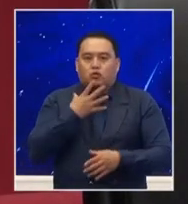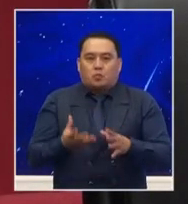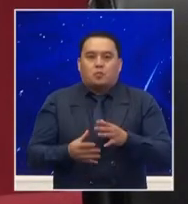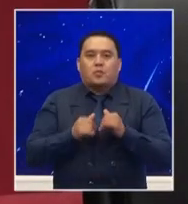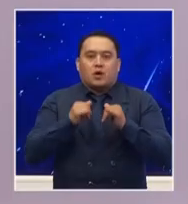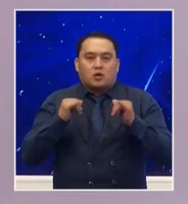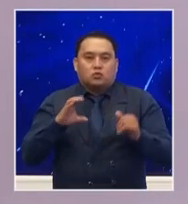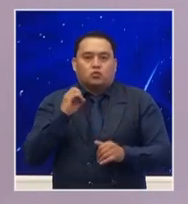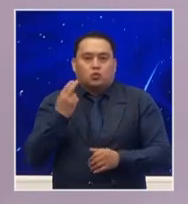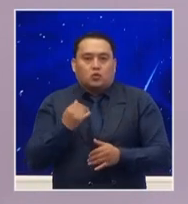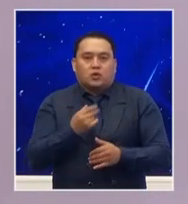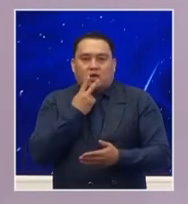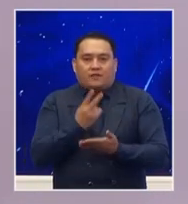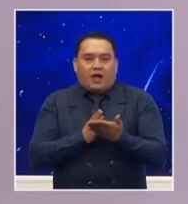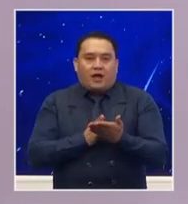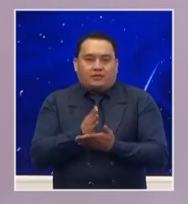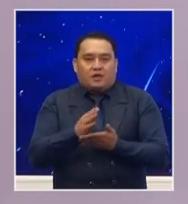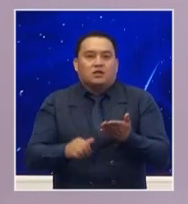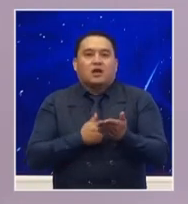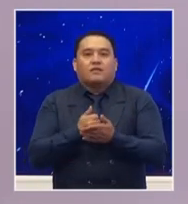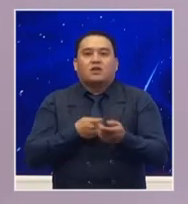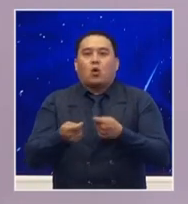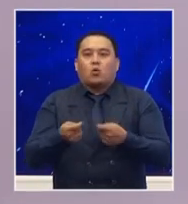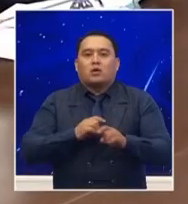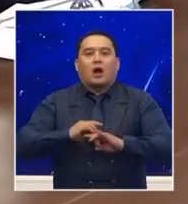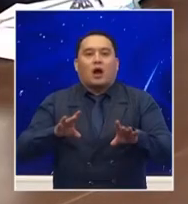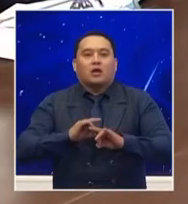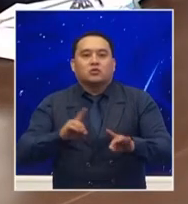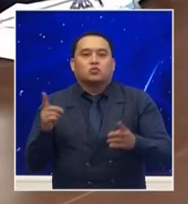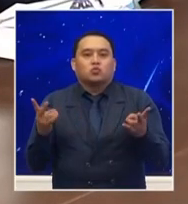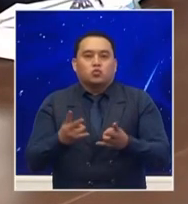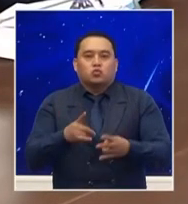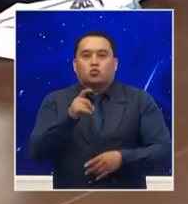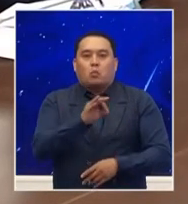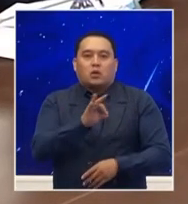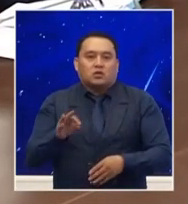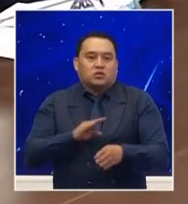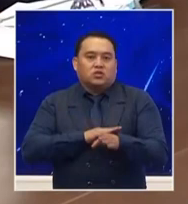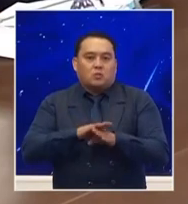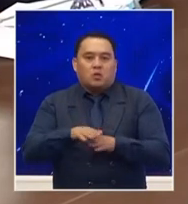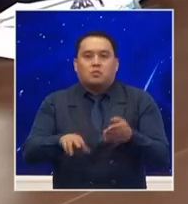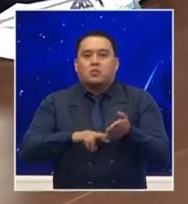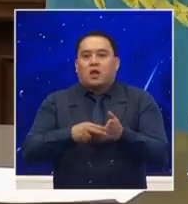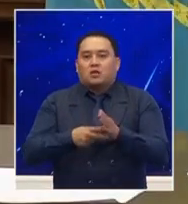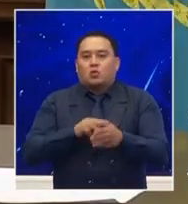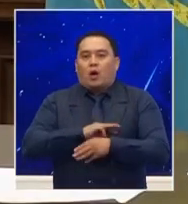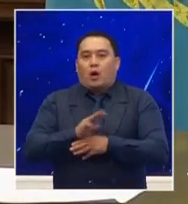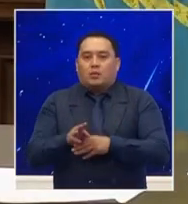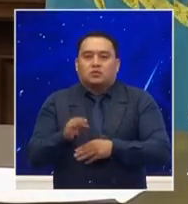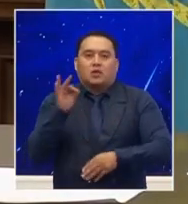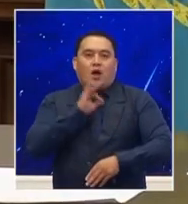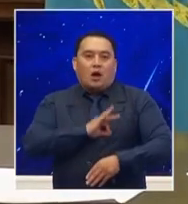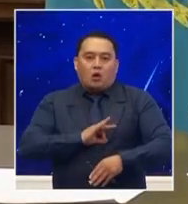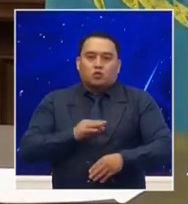в социально-экономической сфере. Глава правительства подчеркнул необходимость 100% исполнения плана по обеспечению